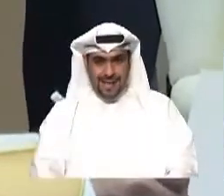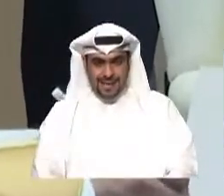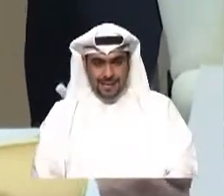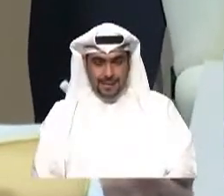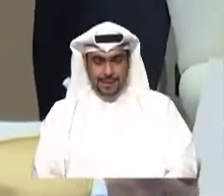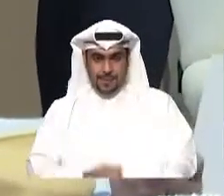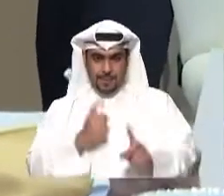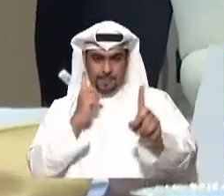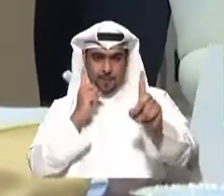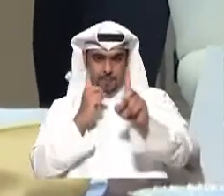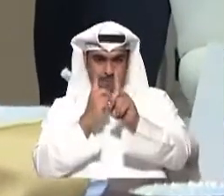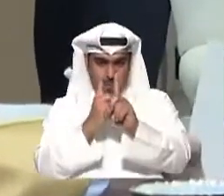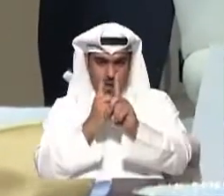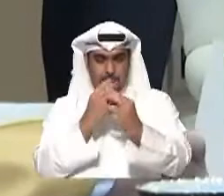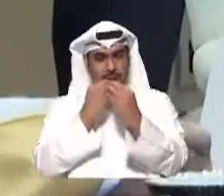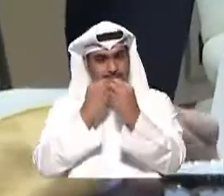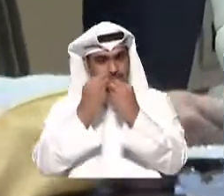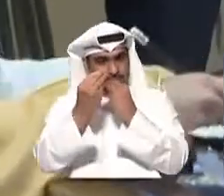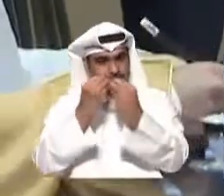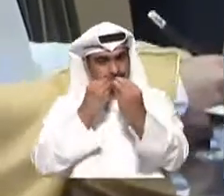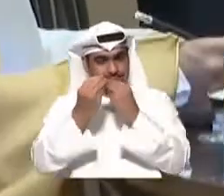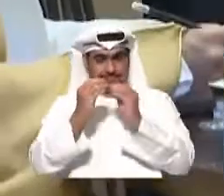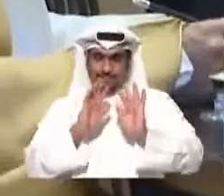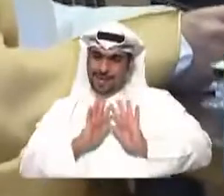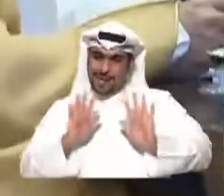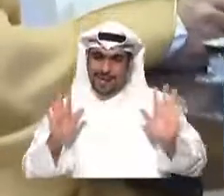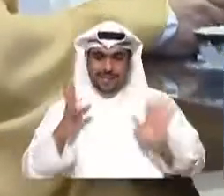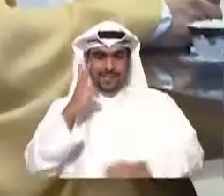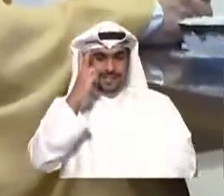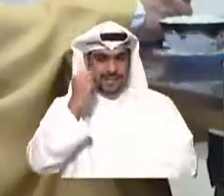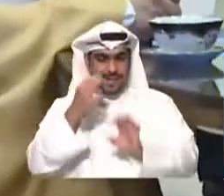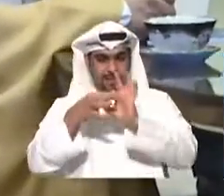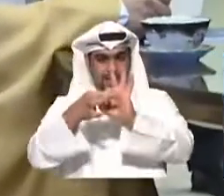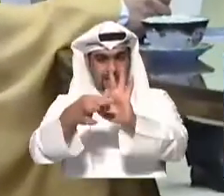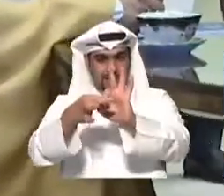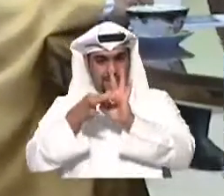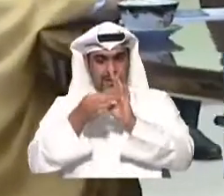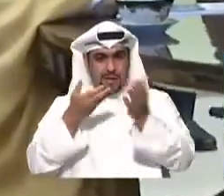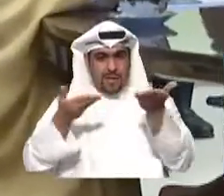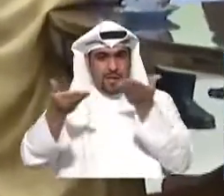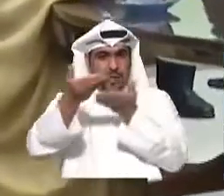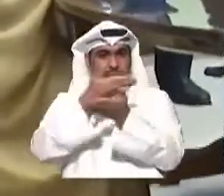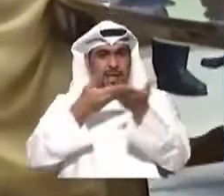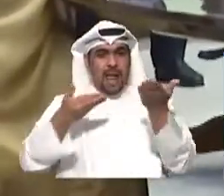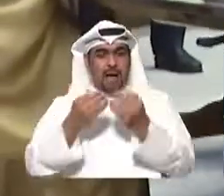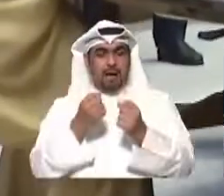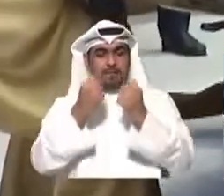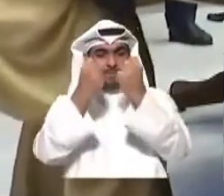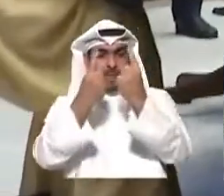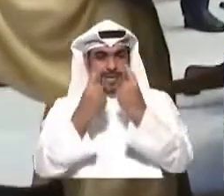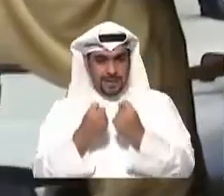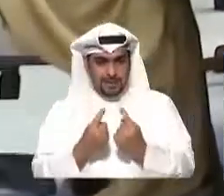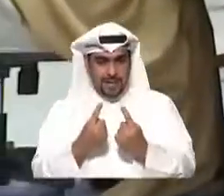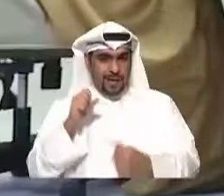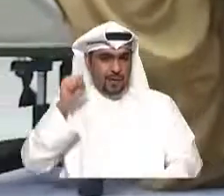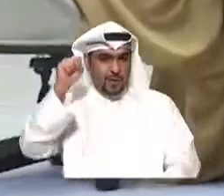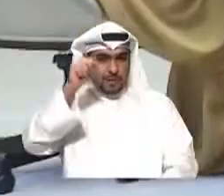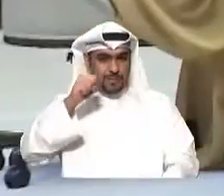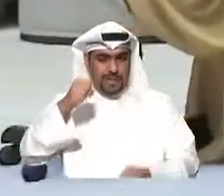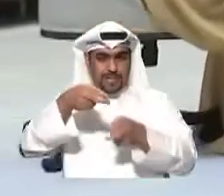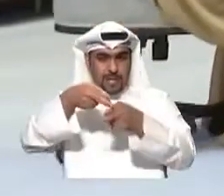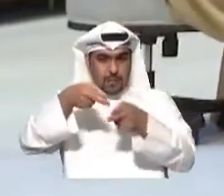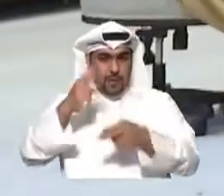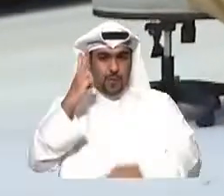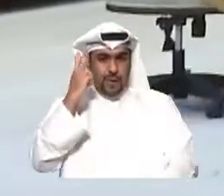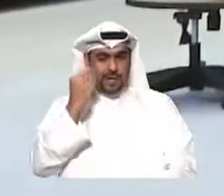اللقاء استعراض أوجه العلاقات الثنائية الوثيقة التي تربط البلدين الصديقين وسبل تعزيز وتطويرها